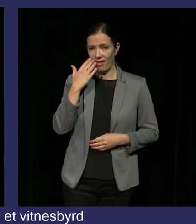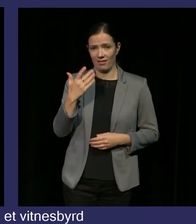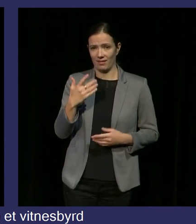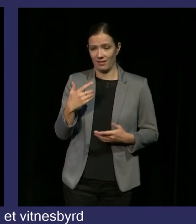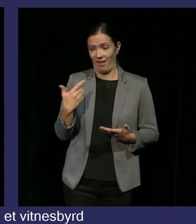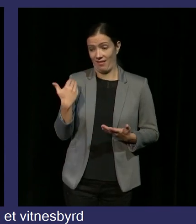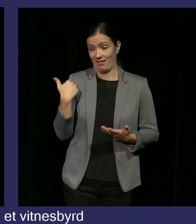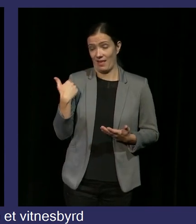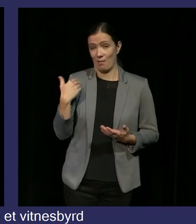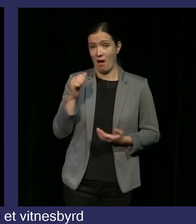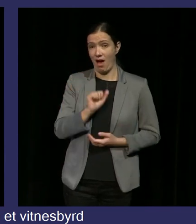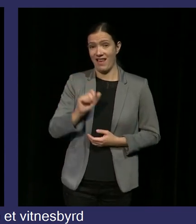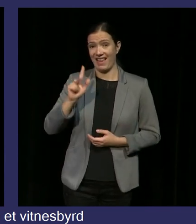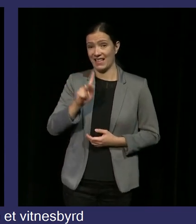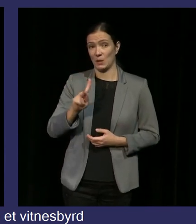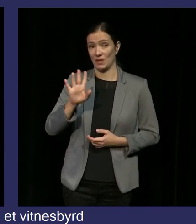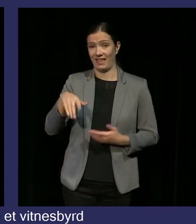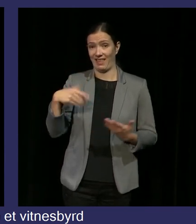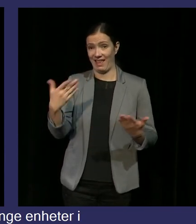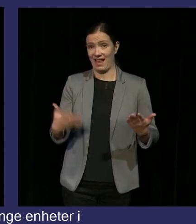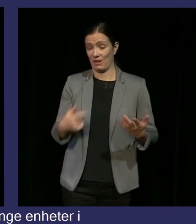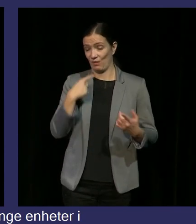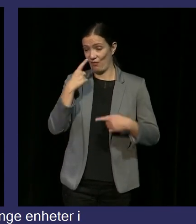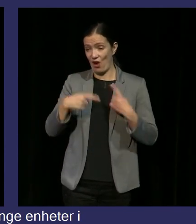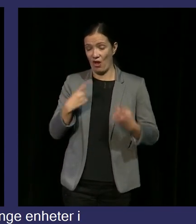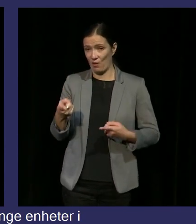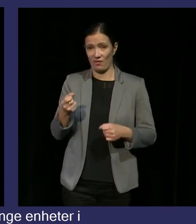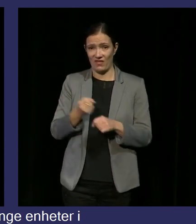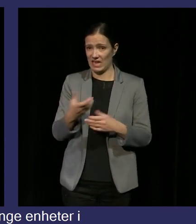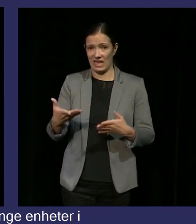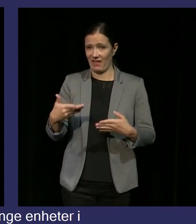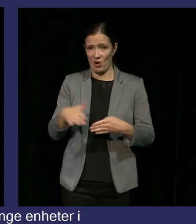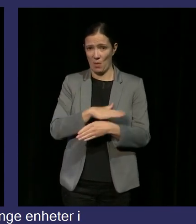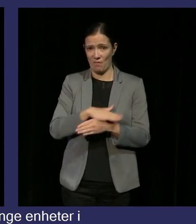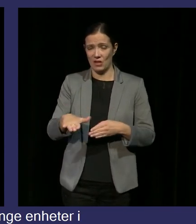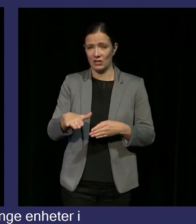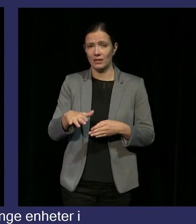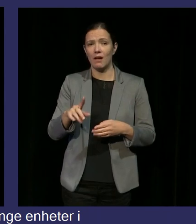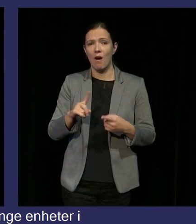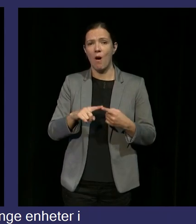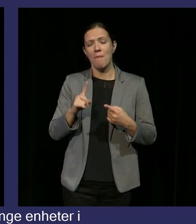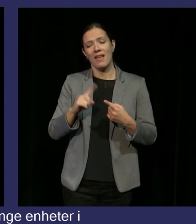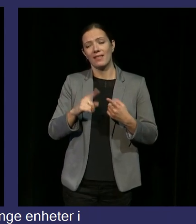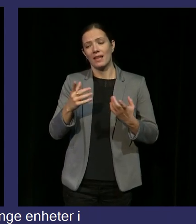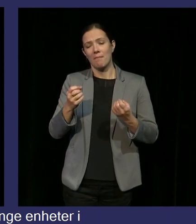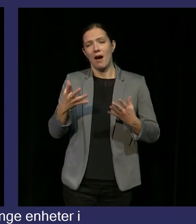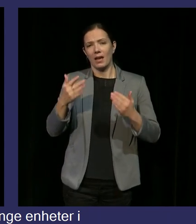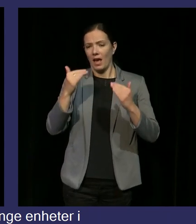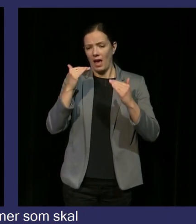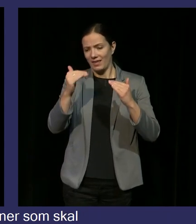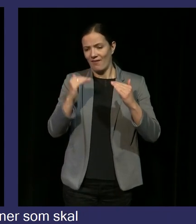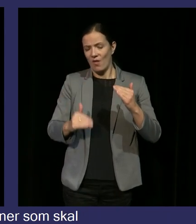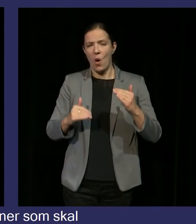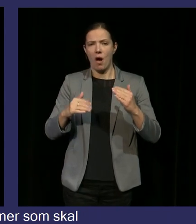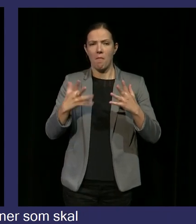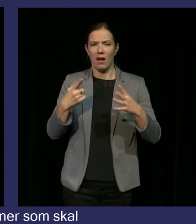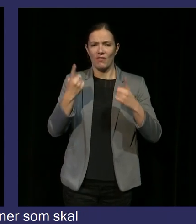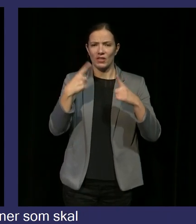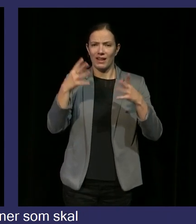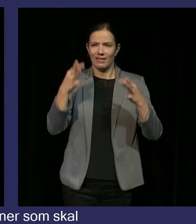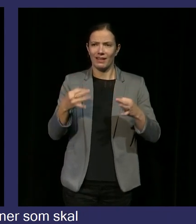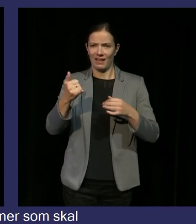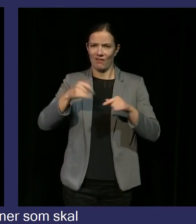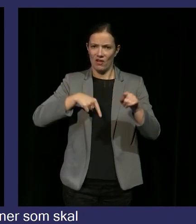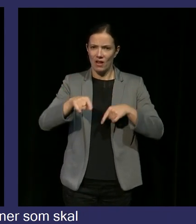fra Aile Kesketal i innlegget henne. Det er klart det er mange nivå og mange eininger i forvaltningen, og